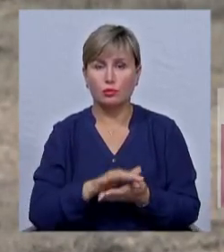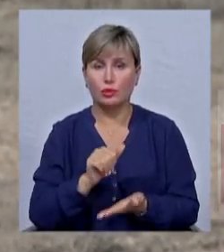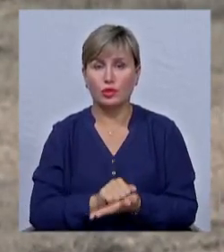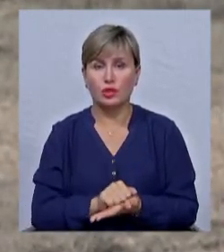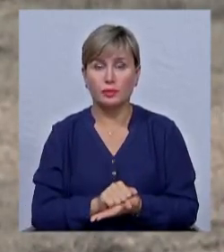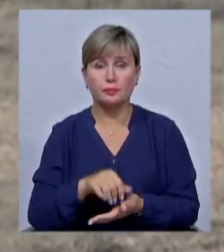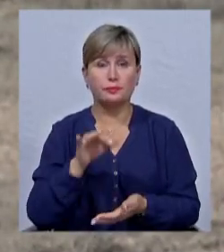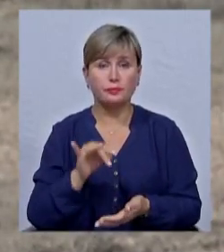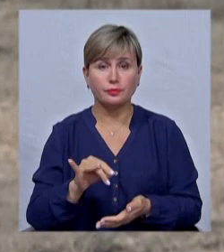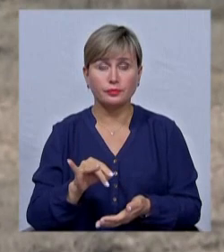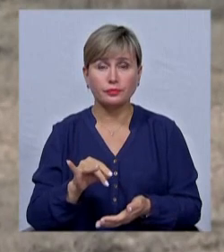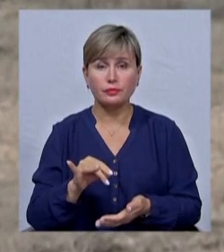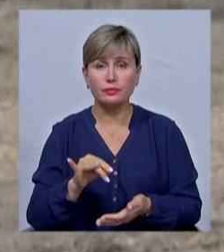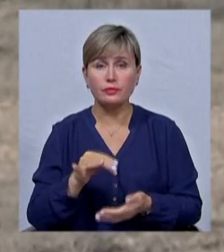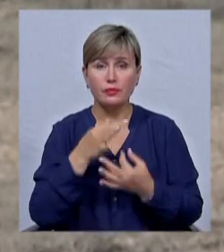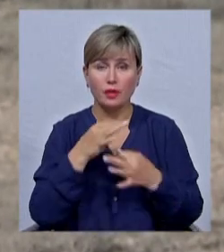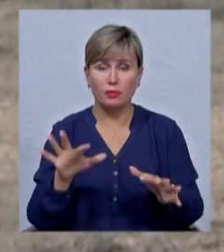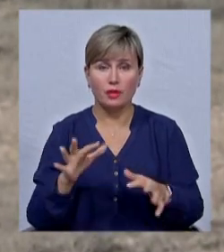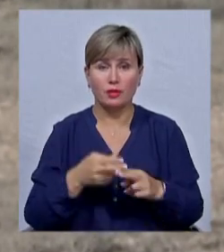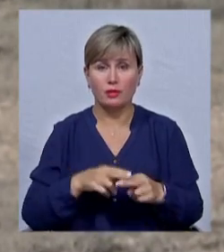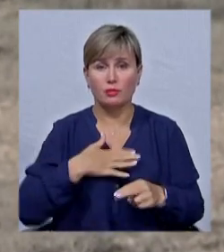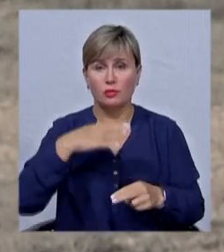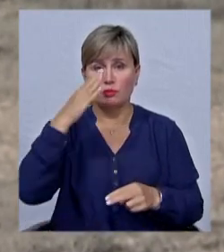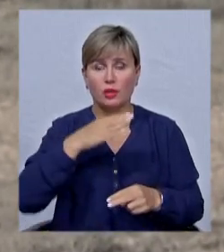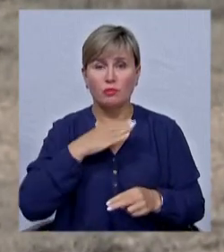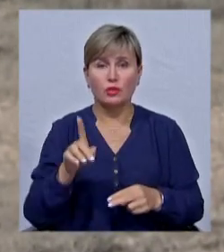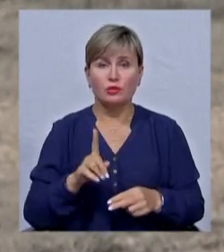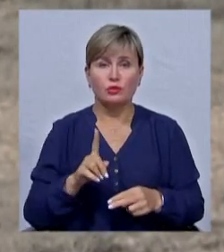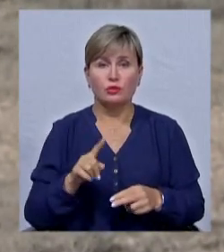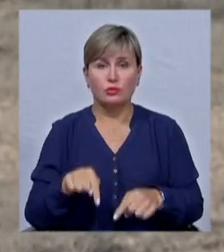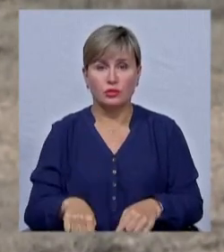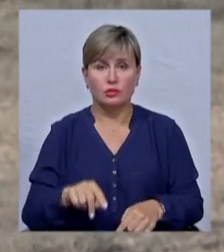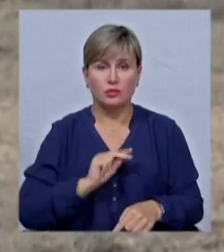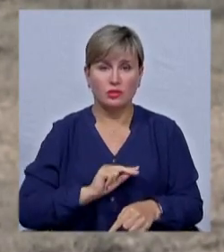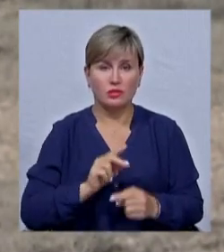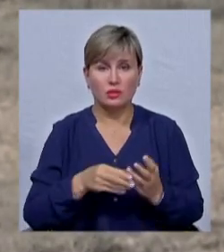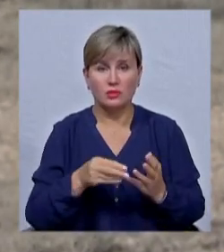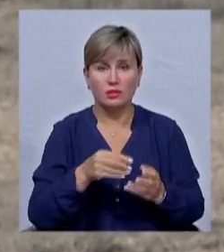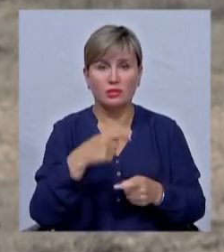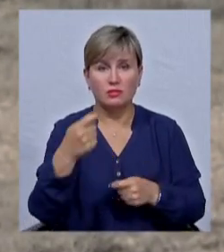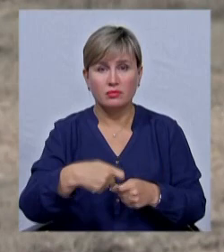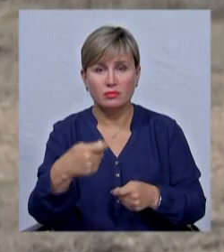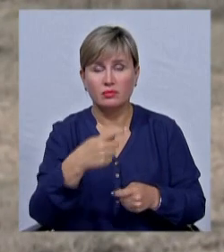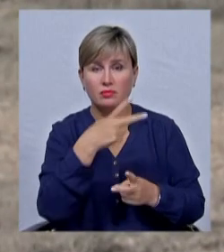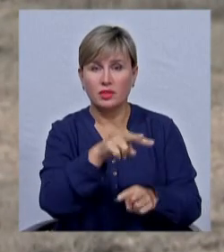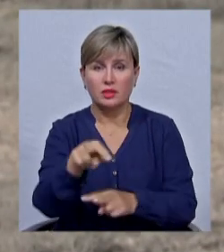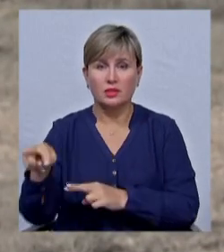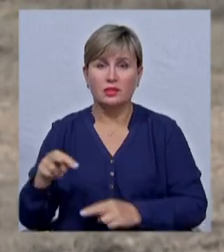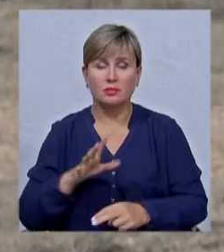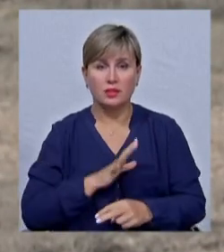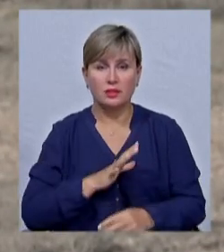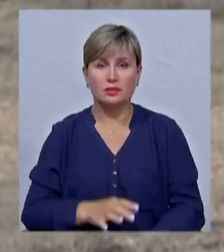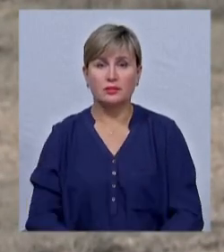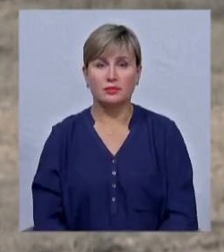как бы не понравился этот мой отец им то что как бы он здесь фермерам был он неоднократно говорил то что по